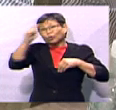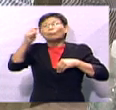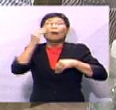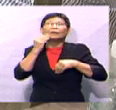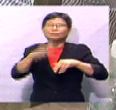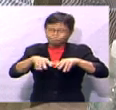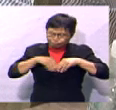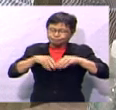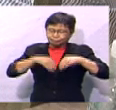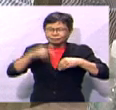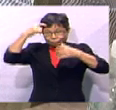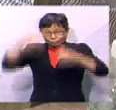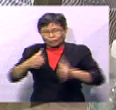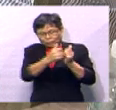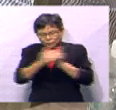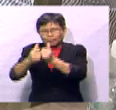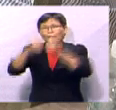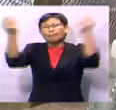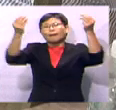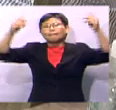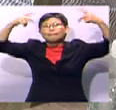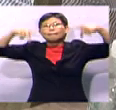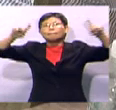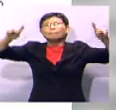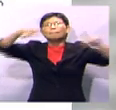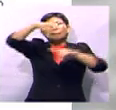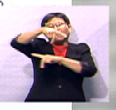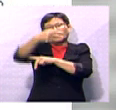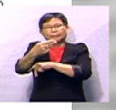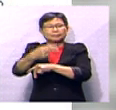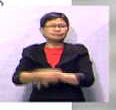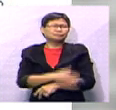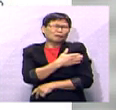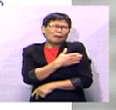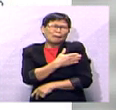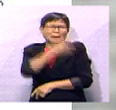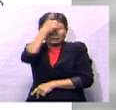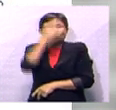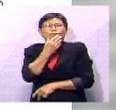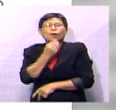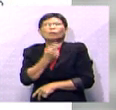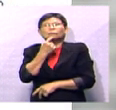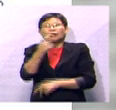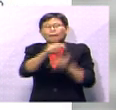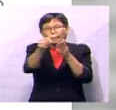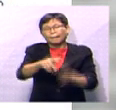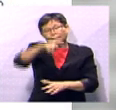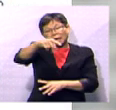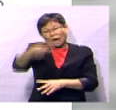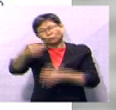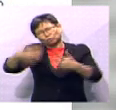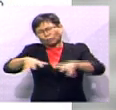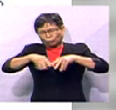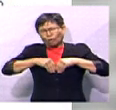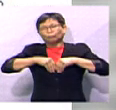yang menyatakan ia akan diputuskan bersama Majlis Presiden Pakatan Harapan. Gesaan Datuk Seri Anwar kepada semua pimpinan PH yang telah